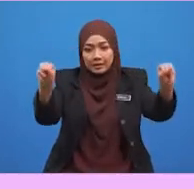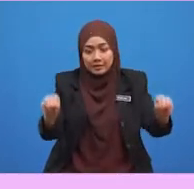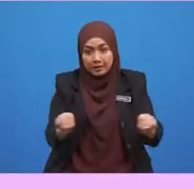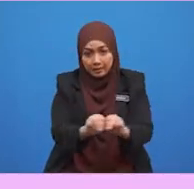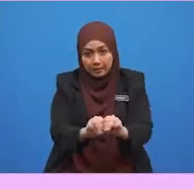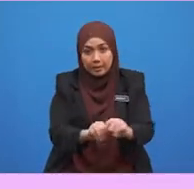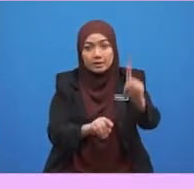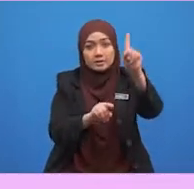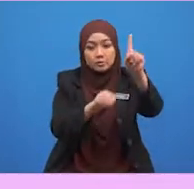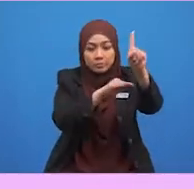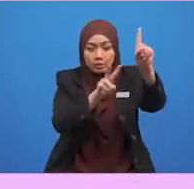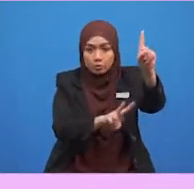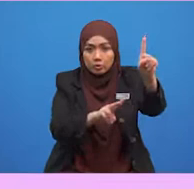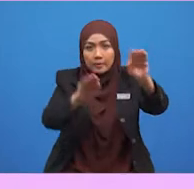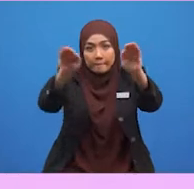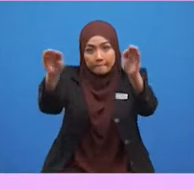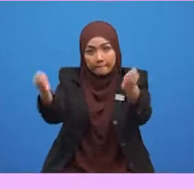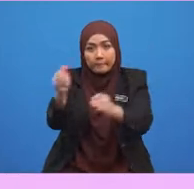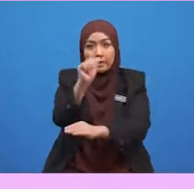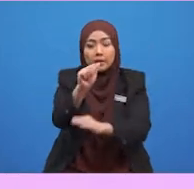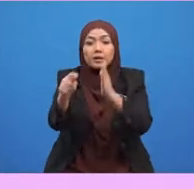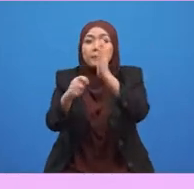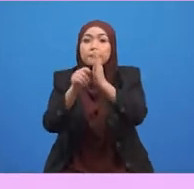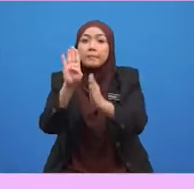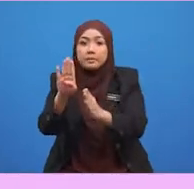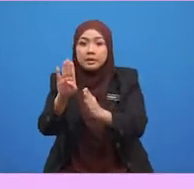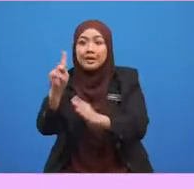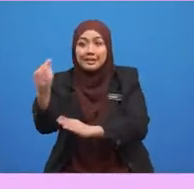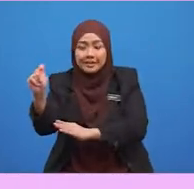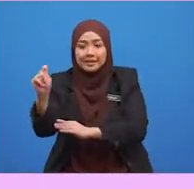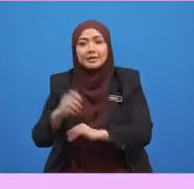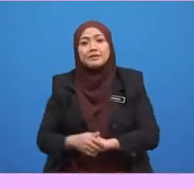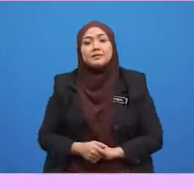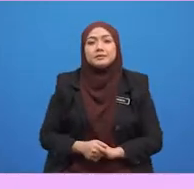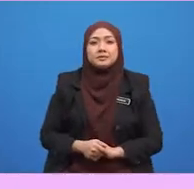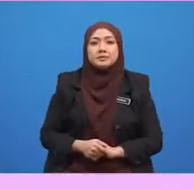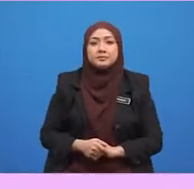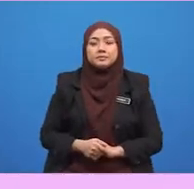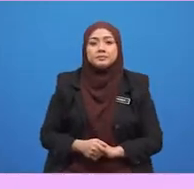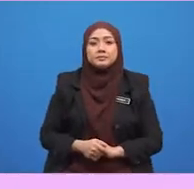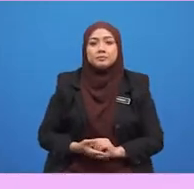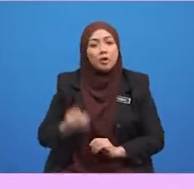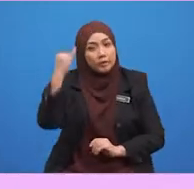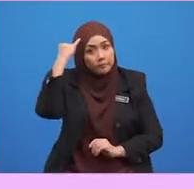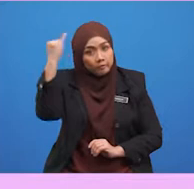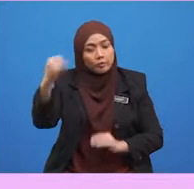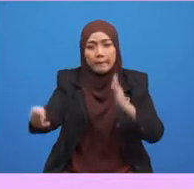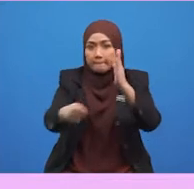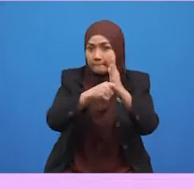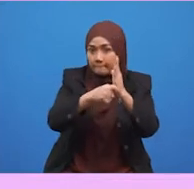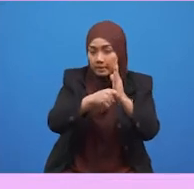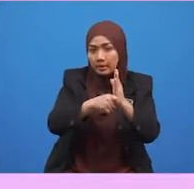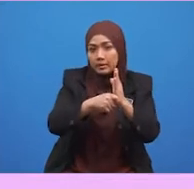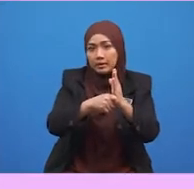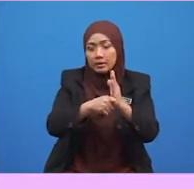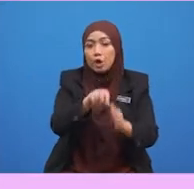1 per 2 dalam kurungan A tambah B, T. Sebagai info tambahan, apabila